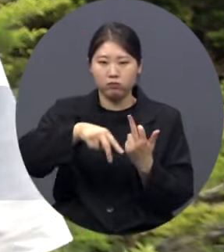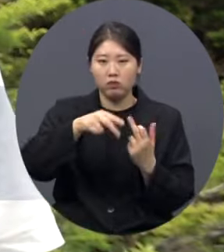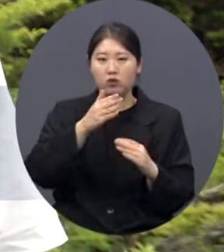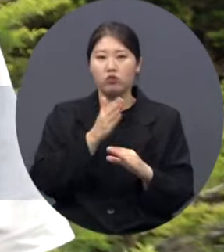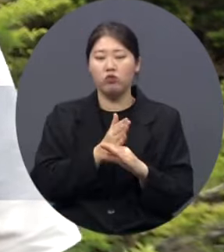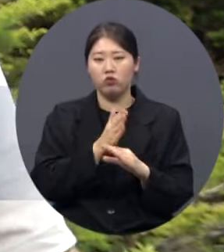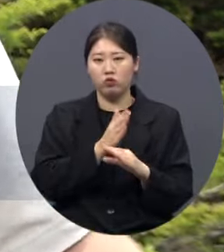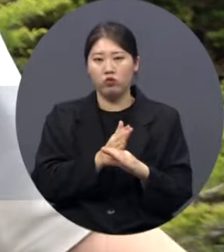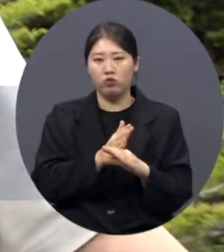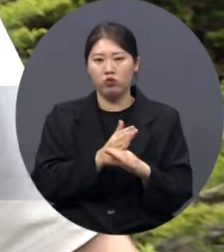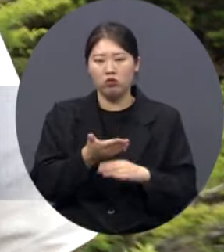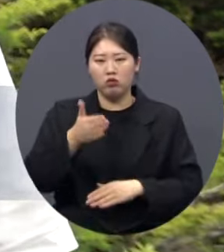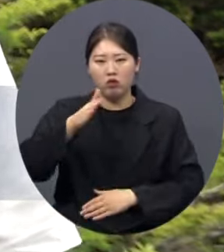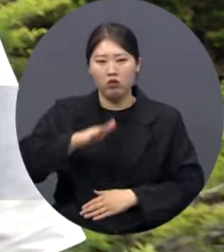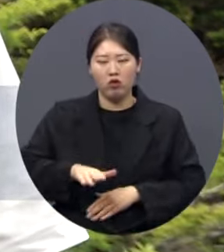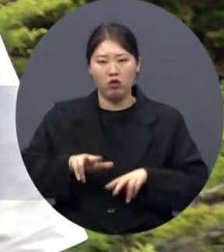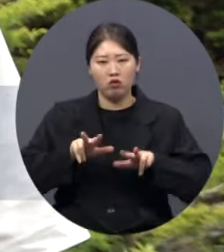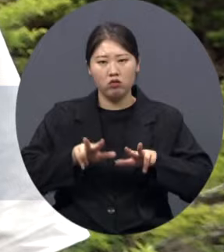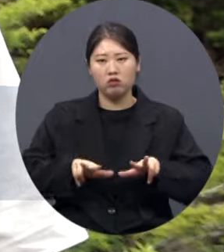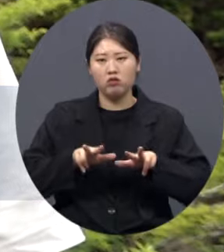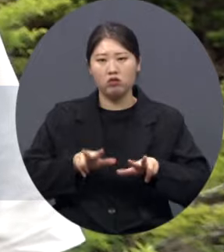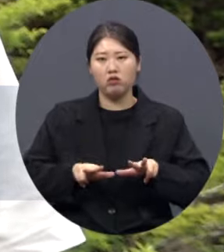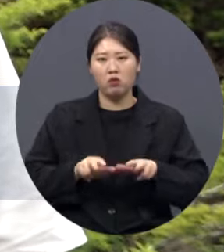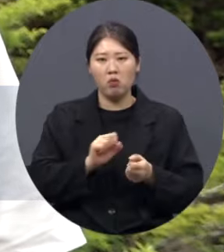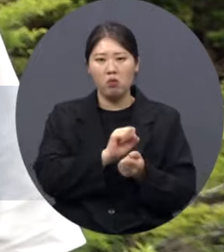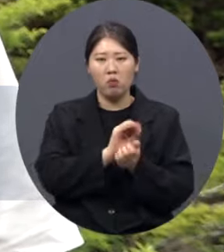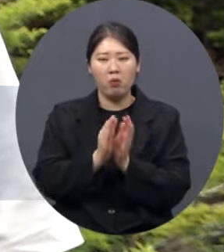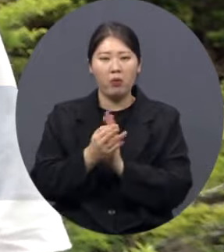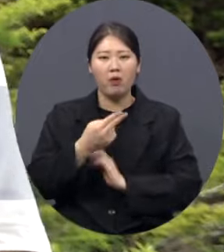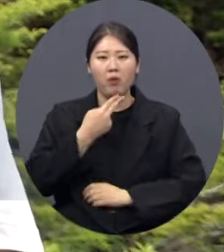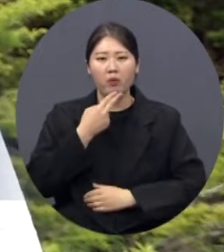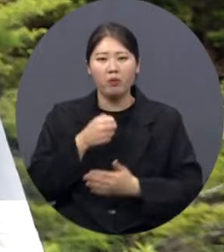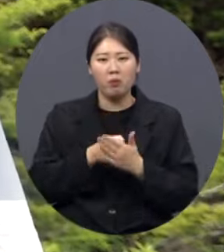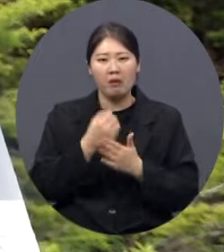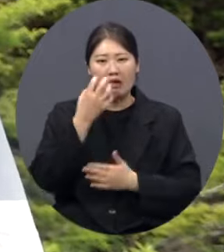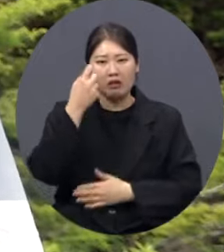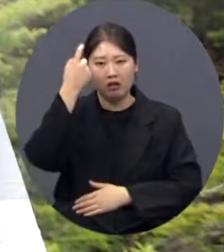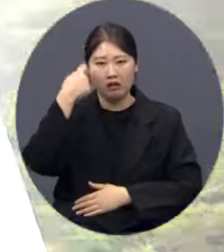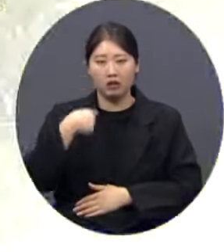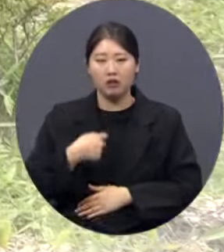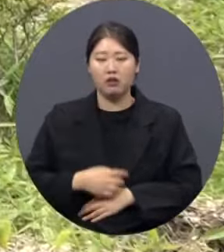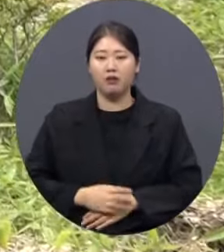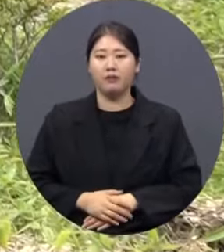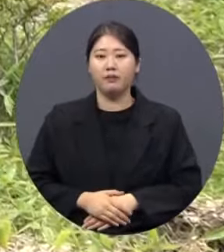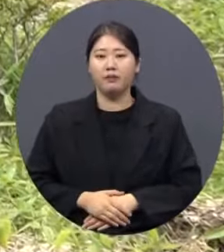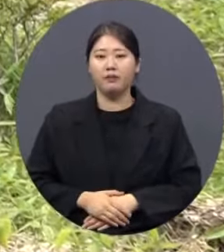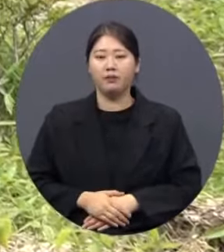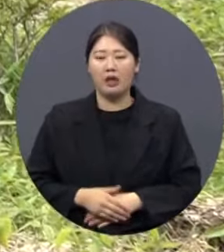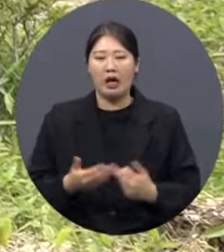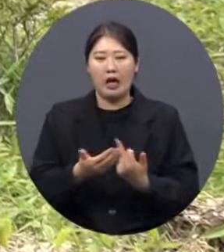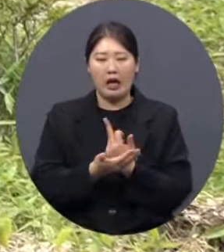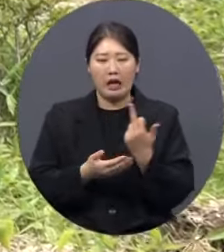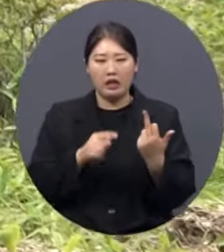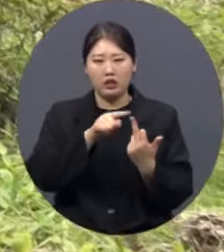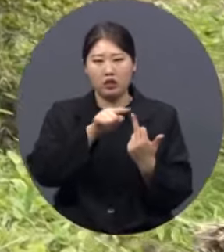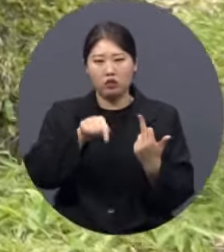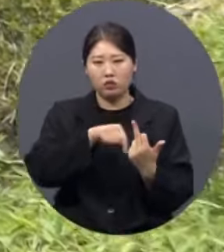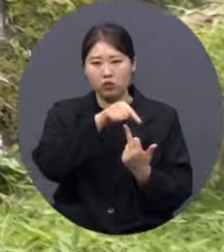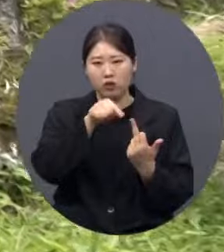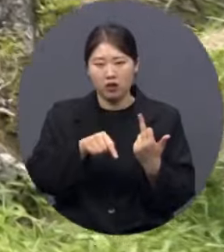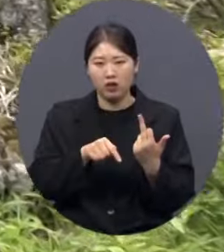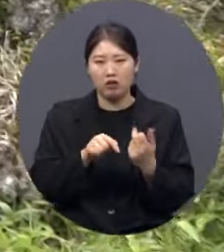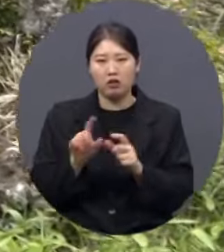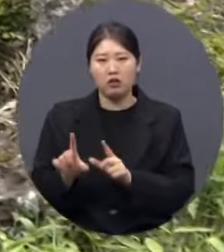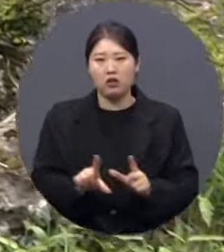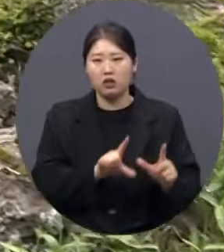있는데 의외로 많이 안 펴 가지고 좀 이상하다고 생각을 하고 있었습니다 예 한라산 정상 부근에서 자생하는